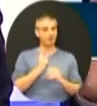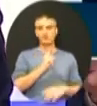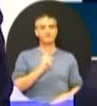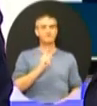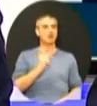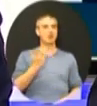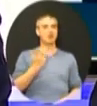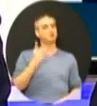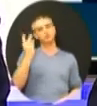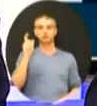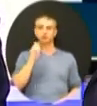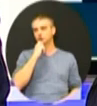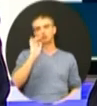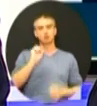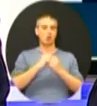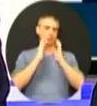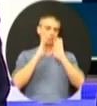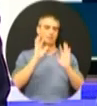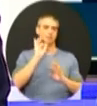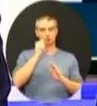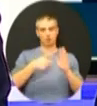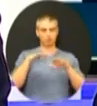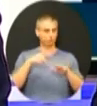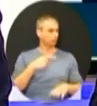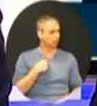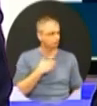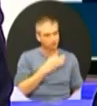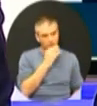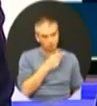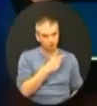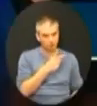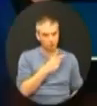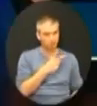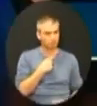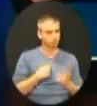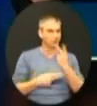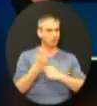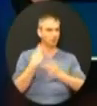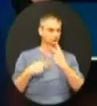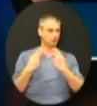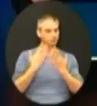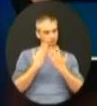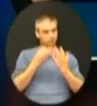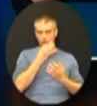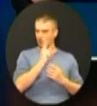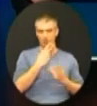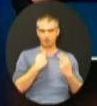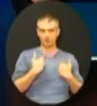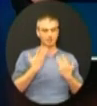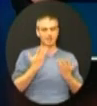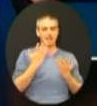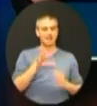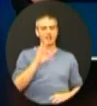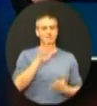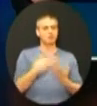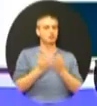הוא איש סודו או נאמנו של ראש הממשלה א אני רוצה לשאול אותך לחזור לחדד שאלה שלא ניתה לי מקודם קודם כל איך